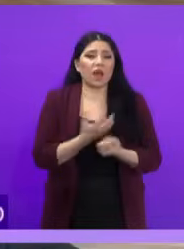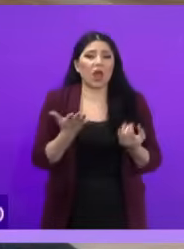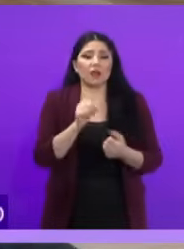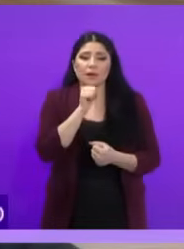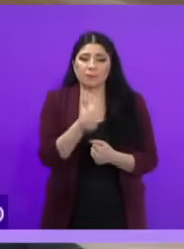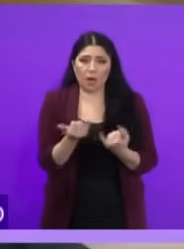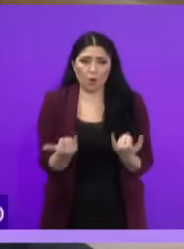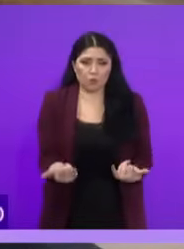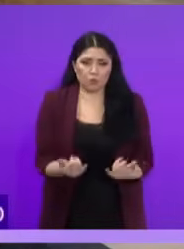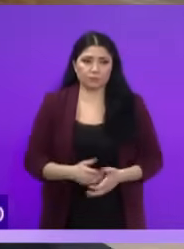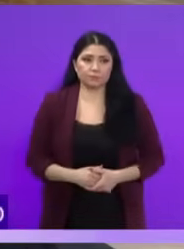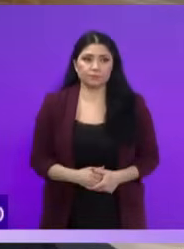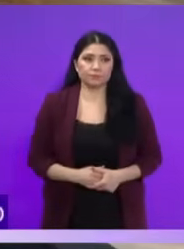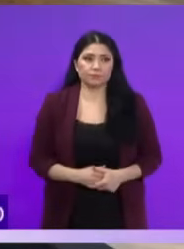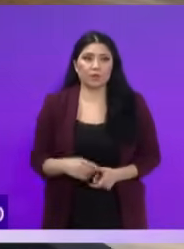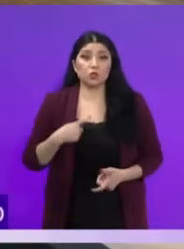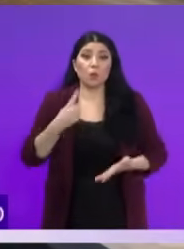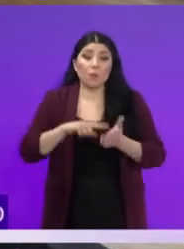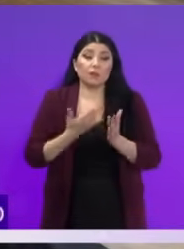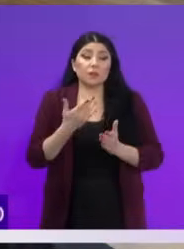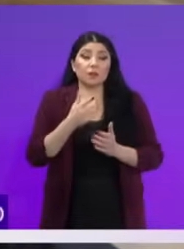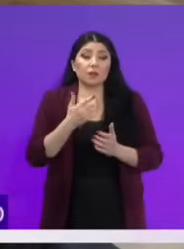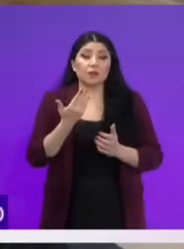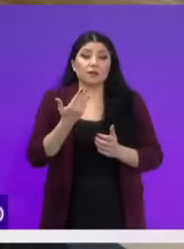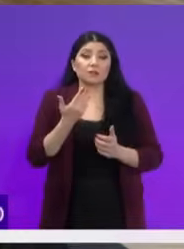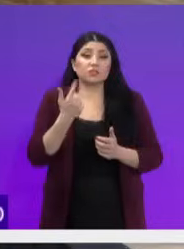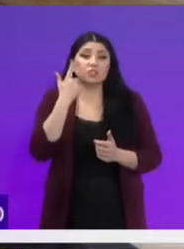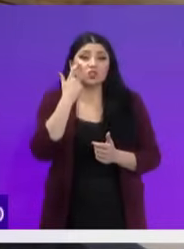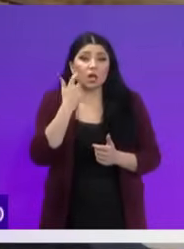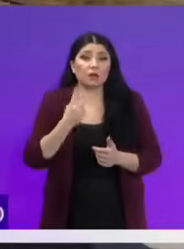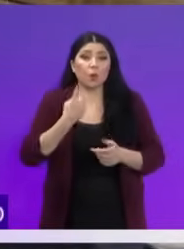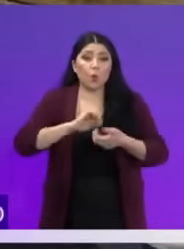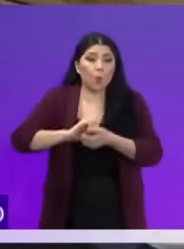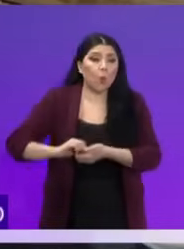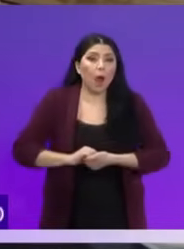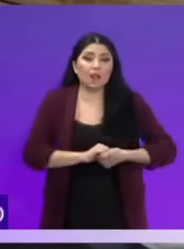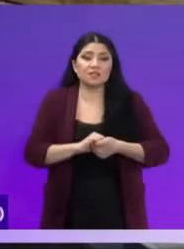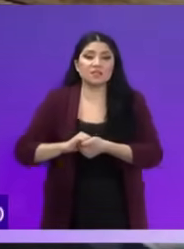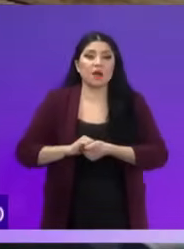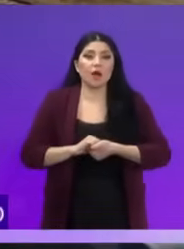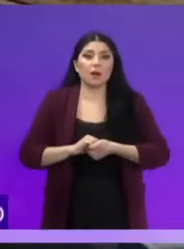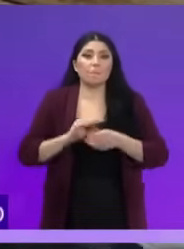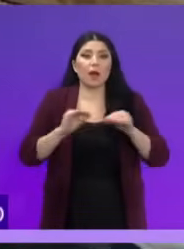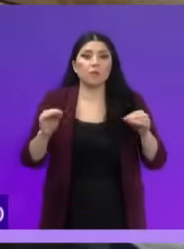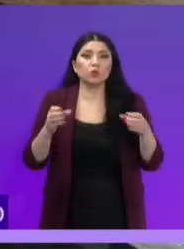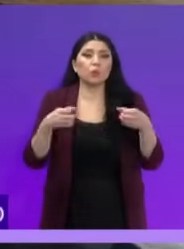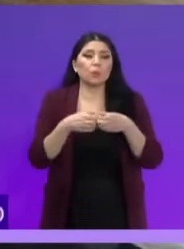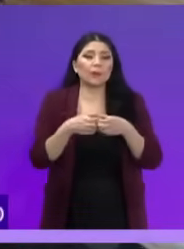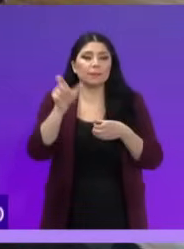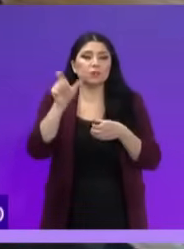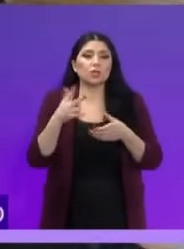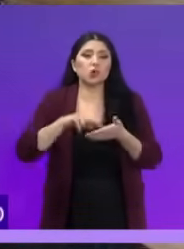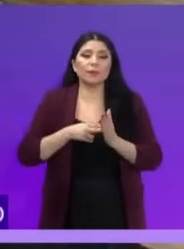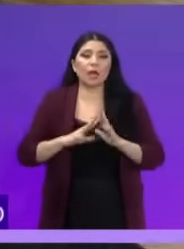sens. Este un moment în care se încearcă o coalizare a mai multor grupări de fermieri